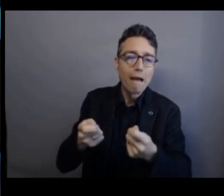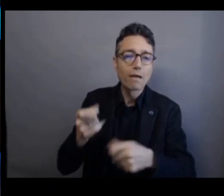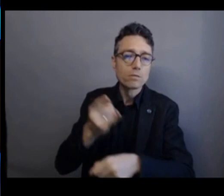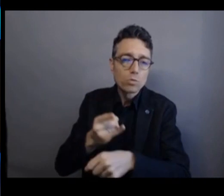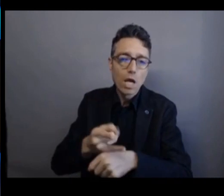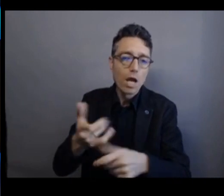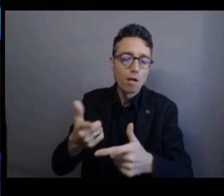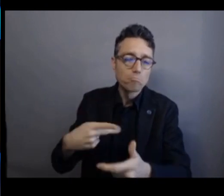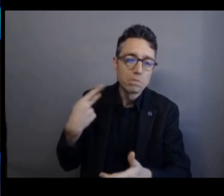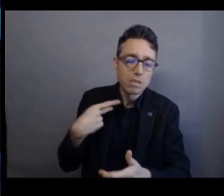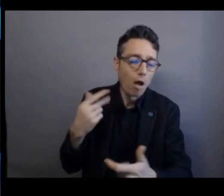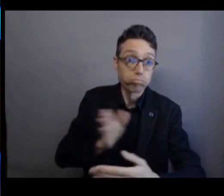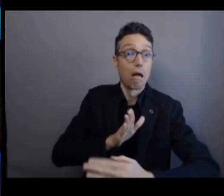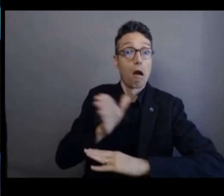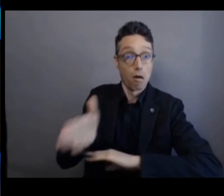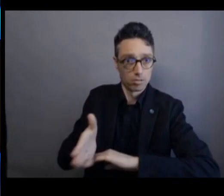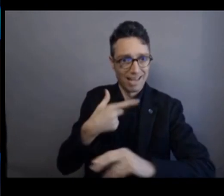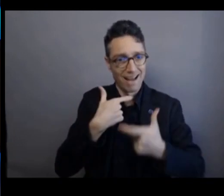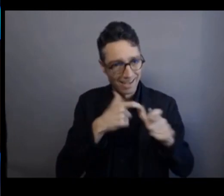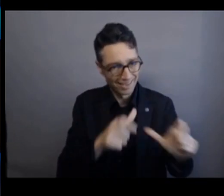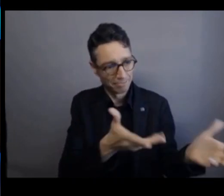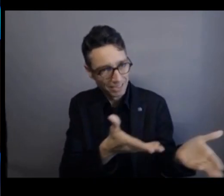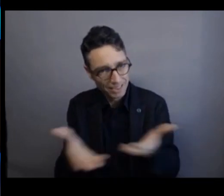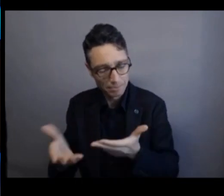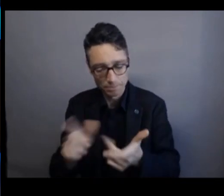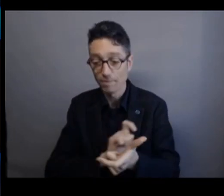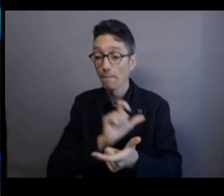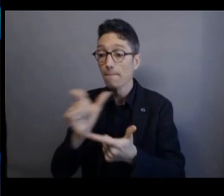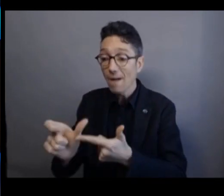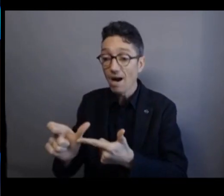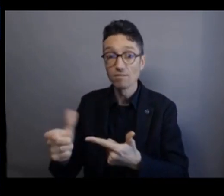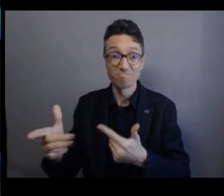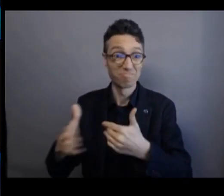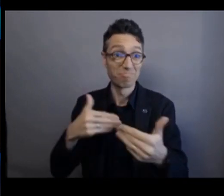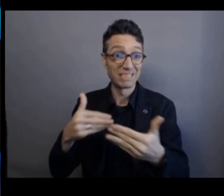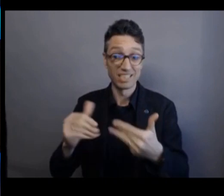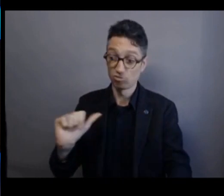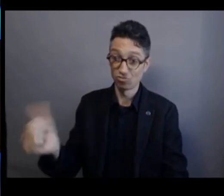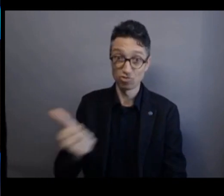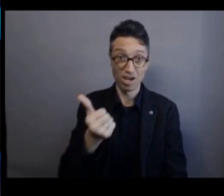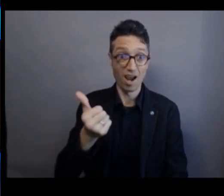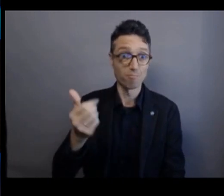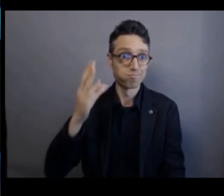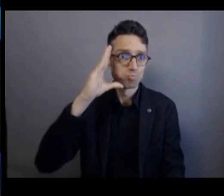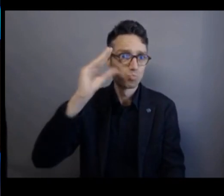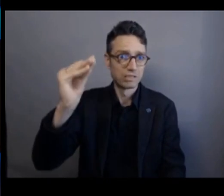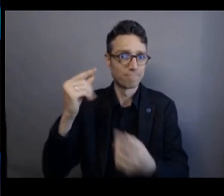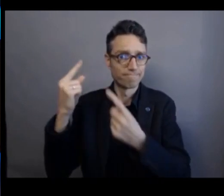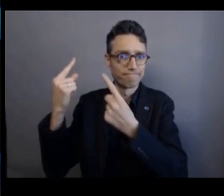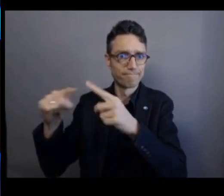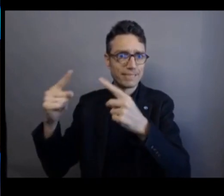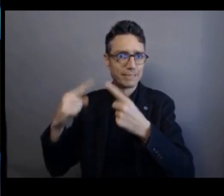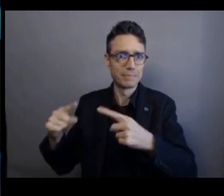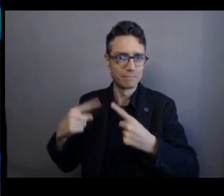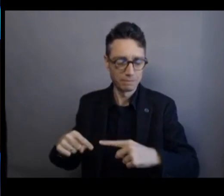métier. Et là, ça relève vraiment de chaque professionnel. Et c'est là où je pense qu'il y a probablement encore des efforts de